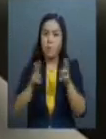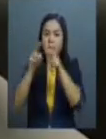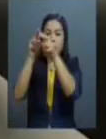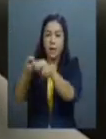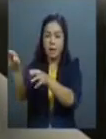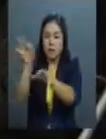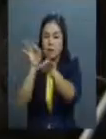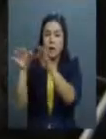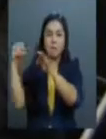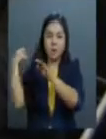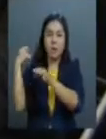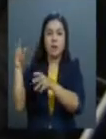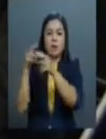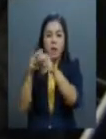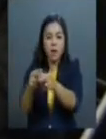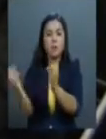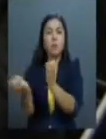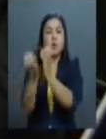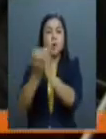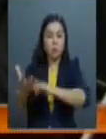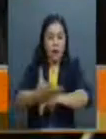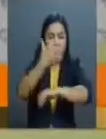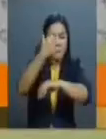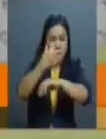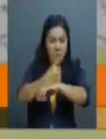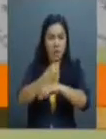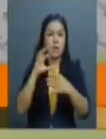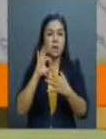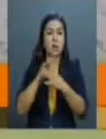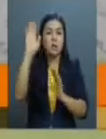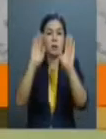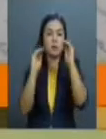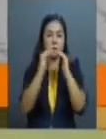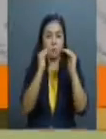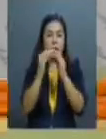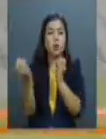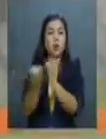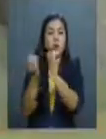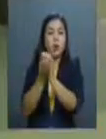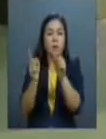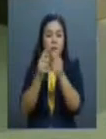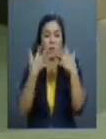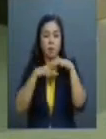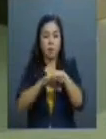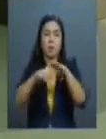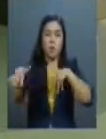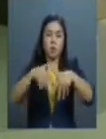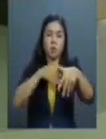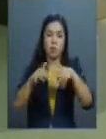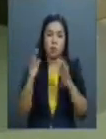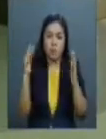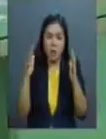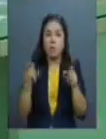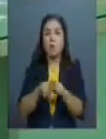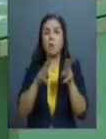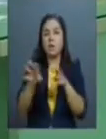งตั้งย่อมมีผลกระทบกับกลไกการเมืองตามระบอบประชาธิปไตยสืบเนื่องถึงการมีส่วนร่วมของประชาชนการทำงานที่